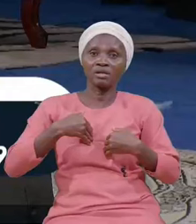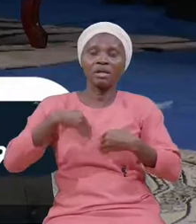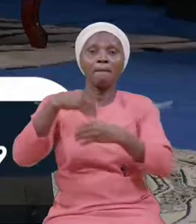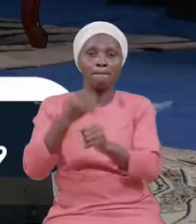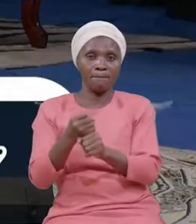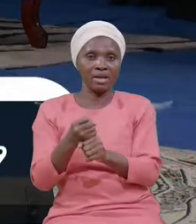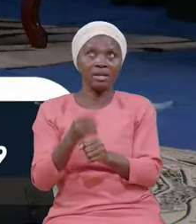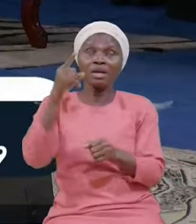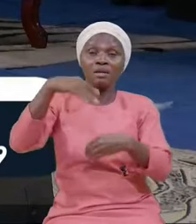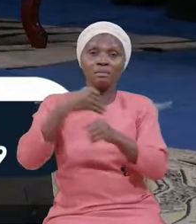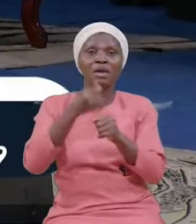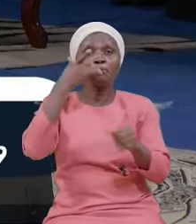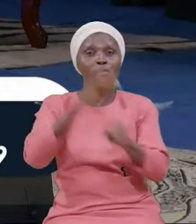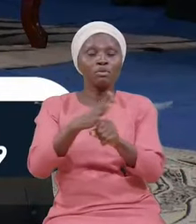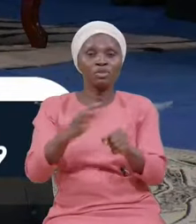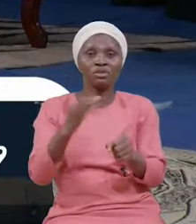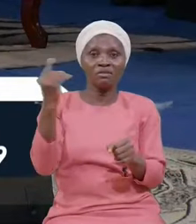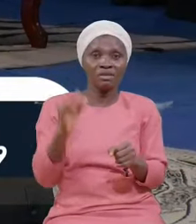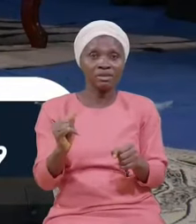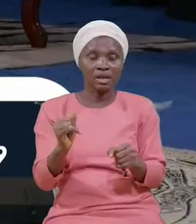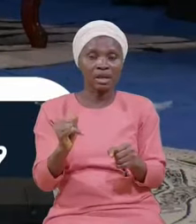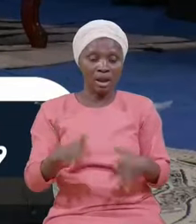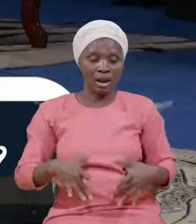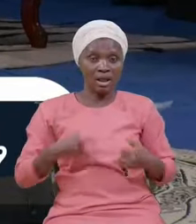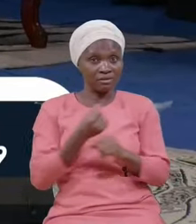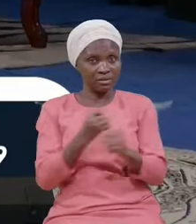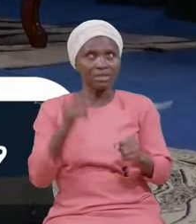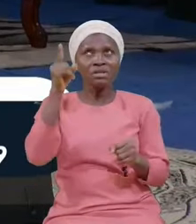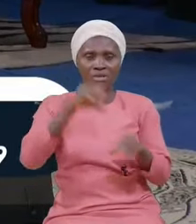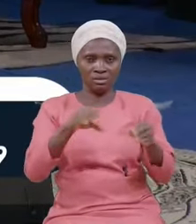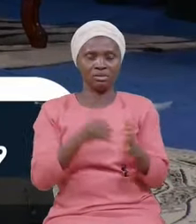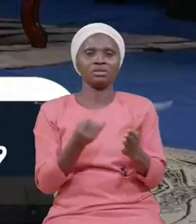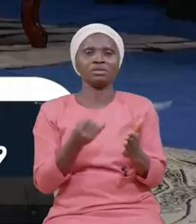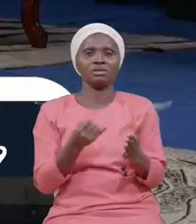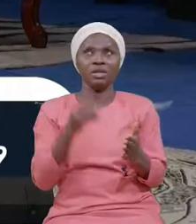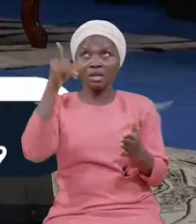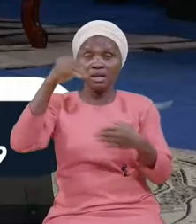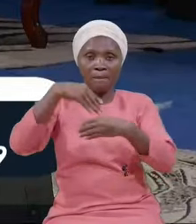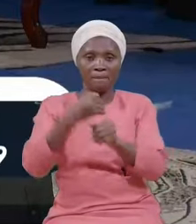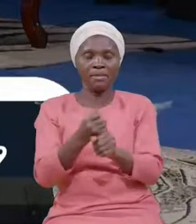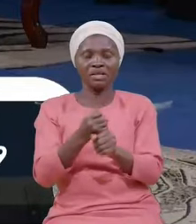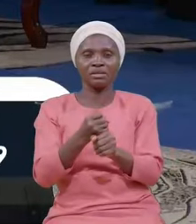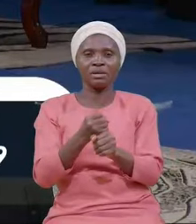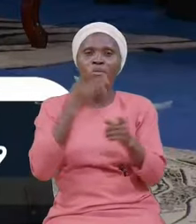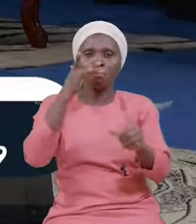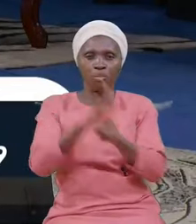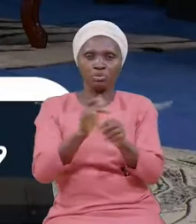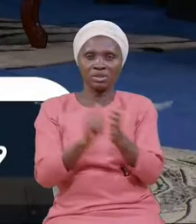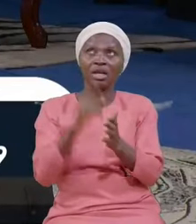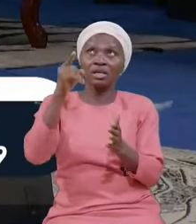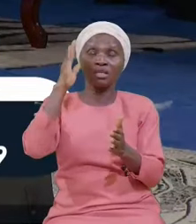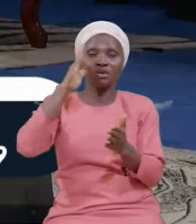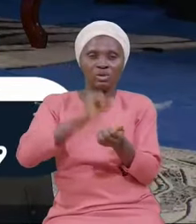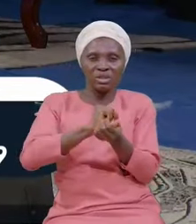vie éternelle, du salut, il l'a accompli. Il a fait la promesse pour nous rendre saints. Il est, je suis Dieu qui vous sanctifie, il l'a